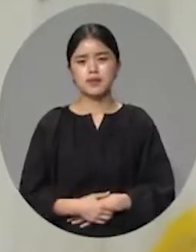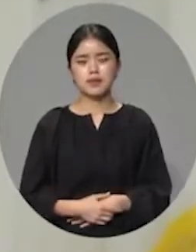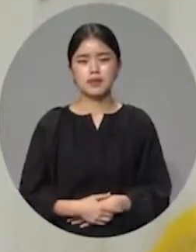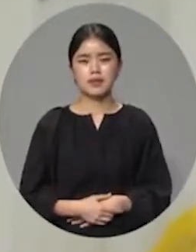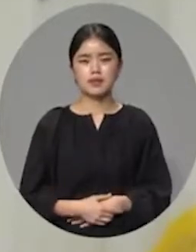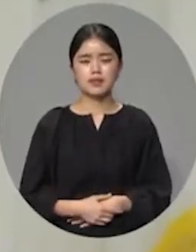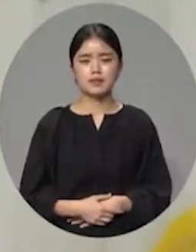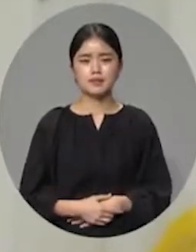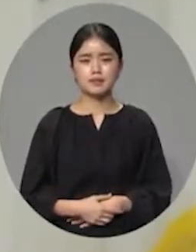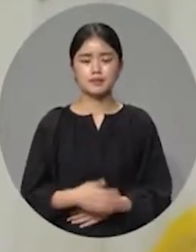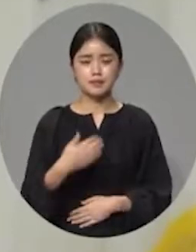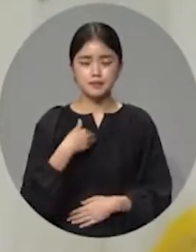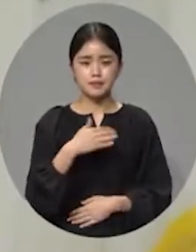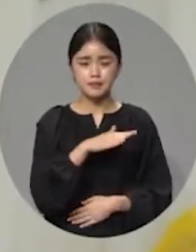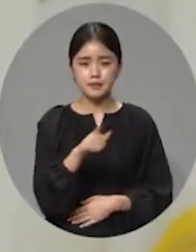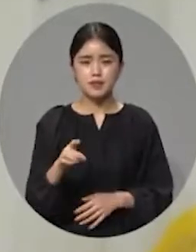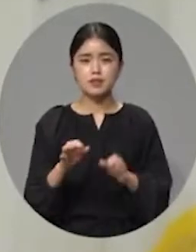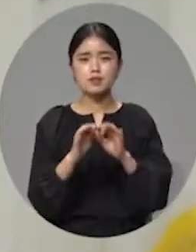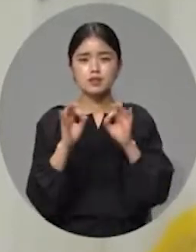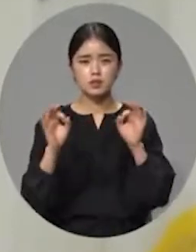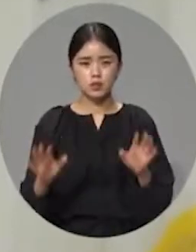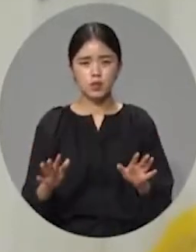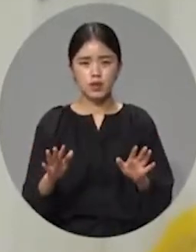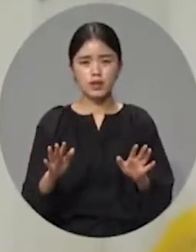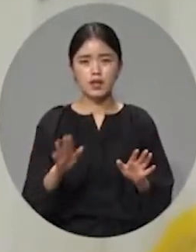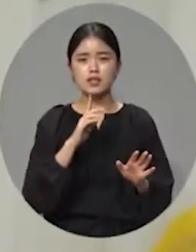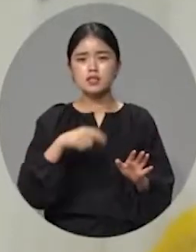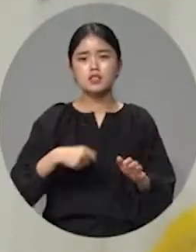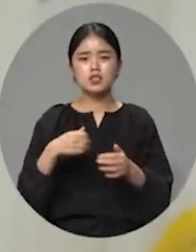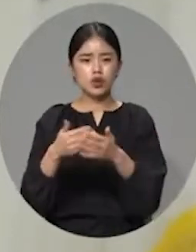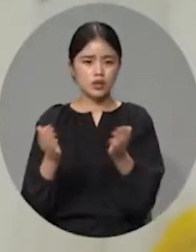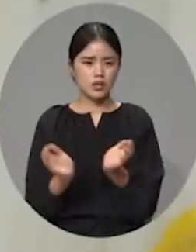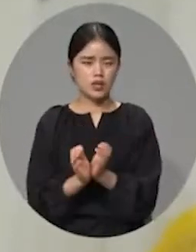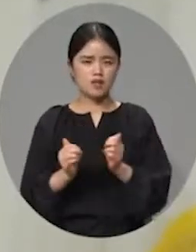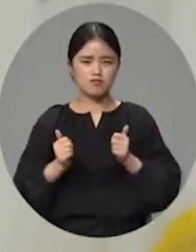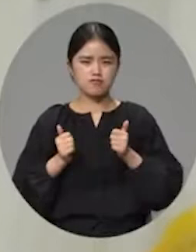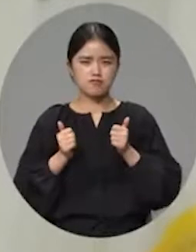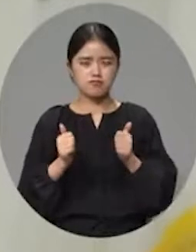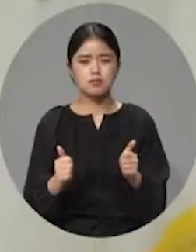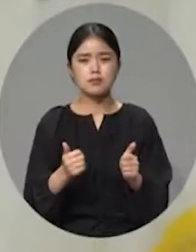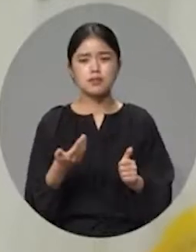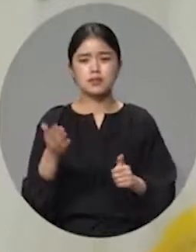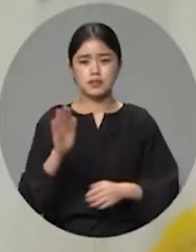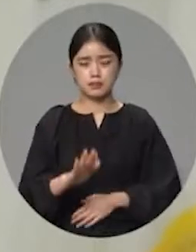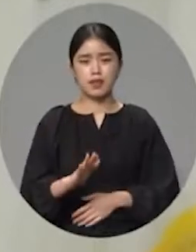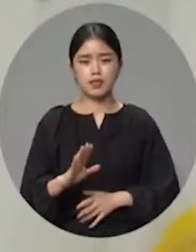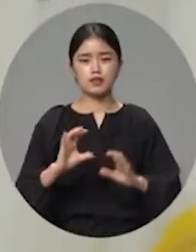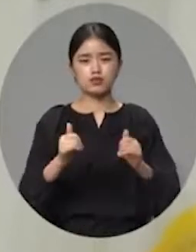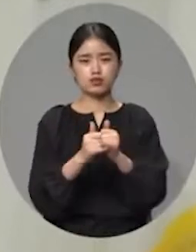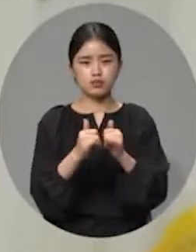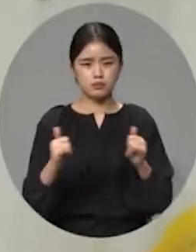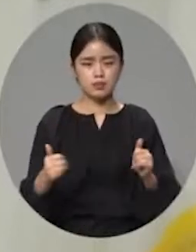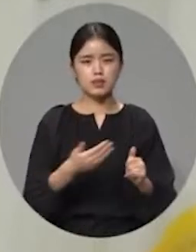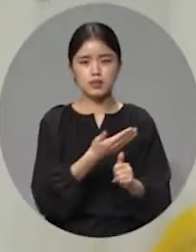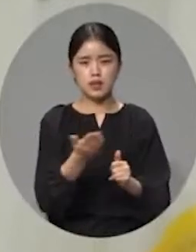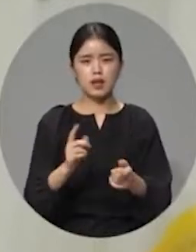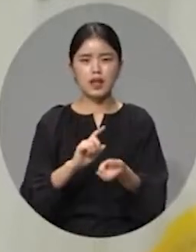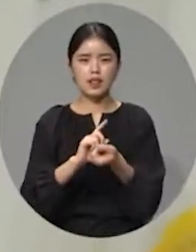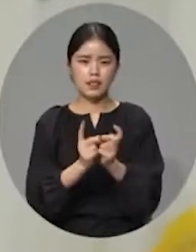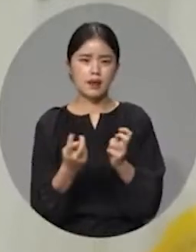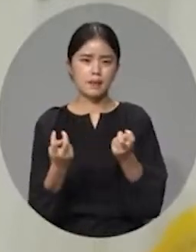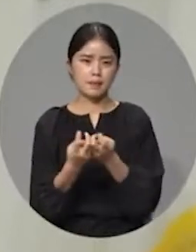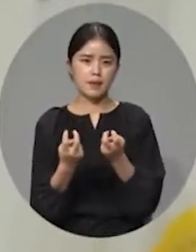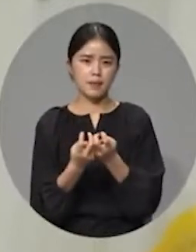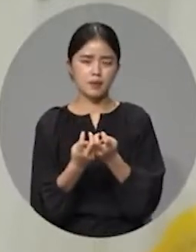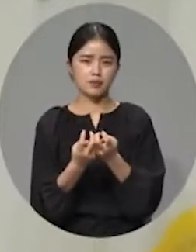저희가 그동안에 정의당이 열심히는 해왔는데 국민들에게 대안 세력으로서 아직 자리